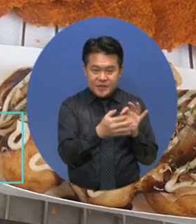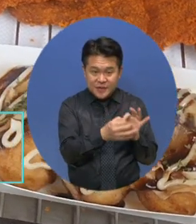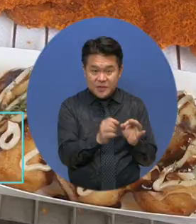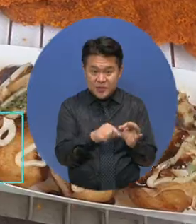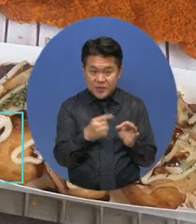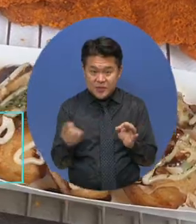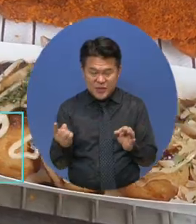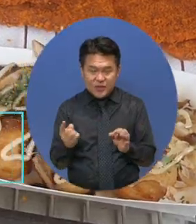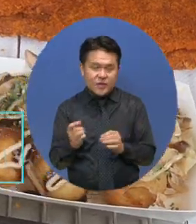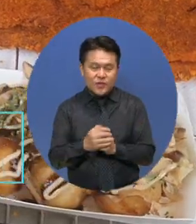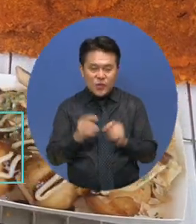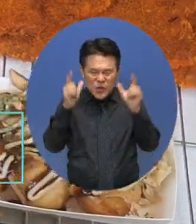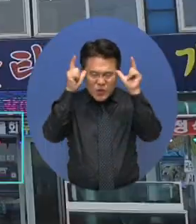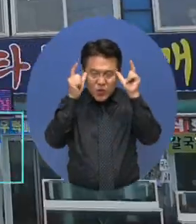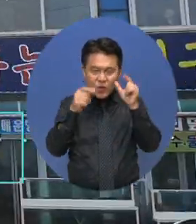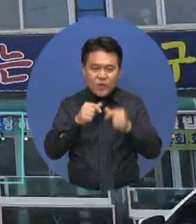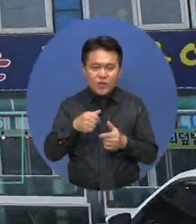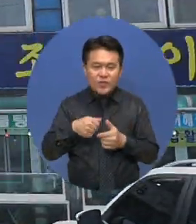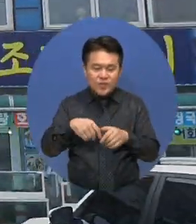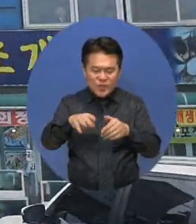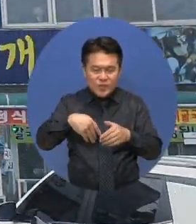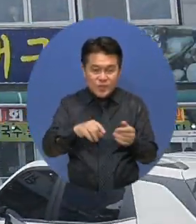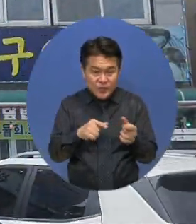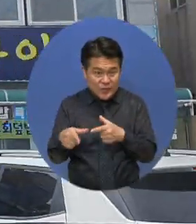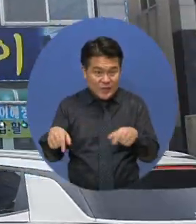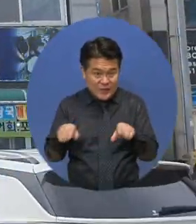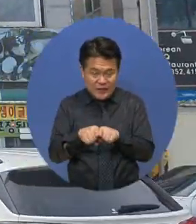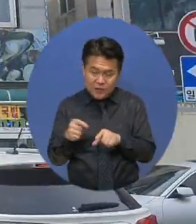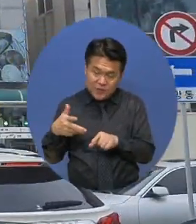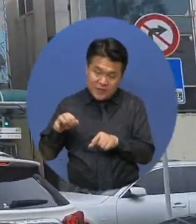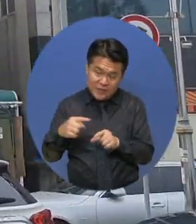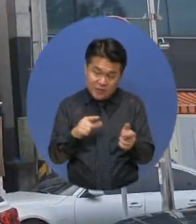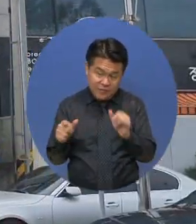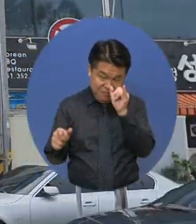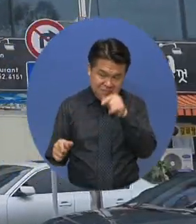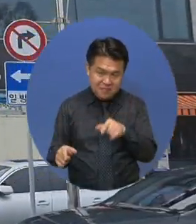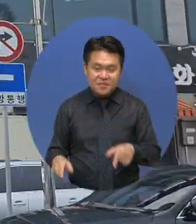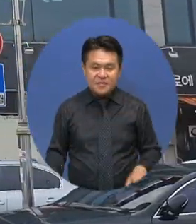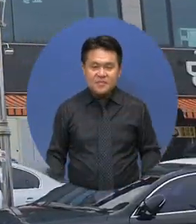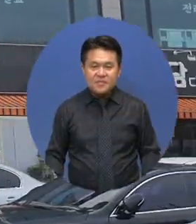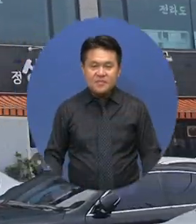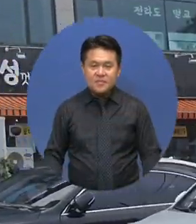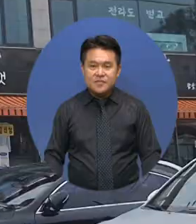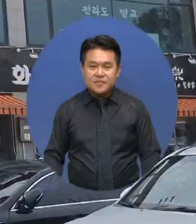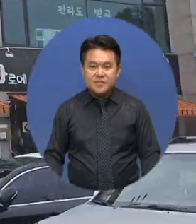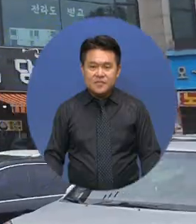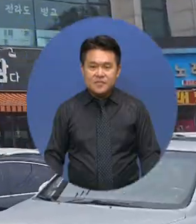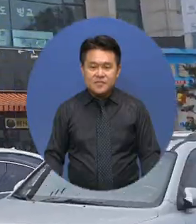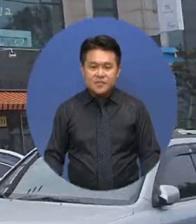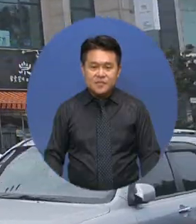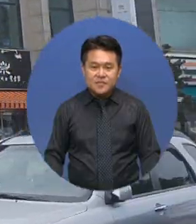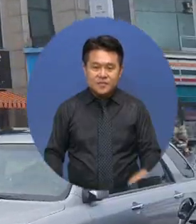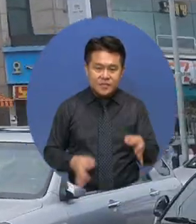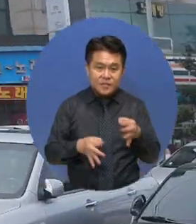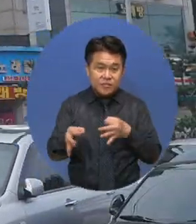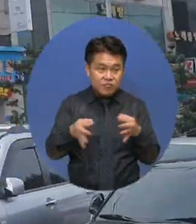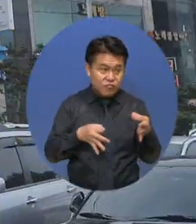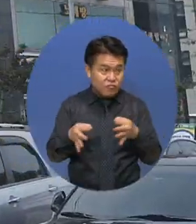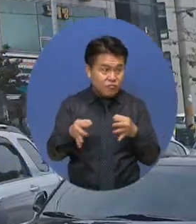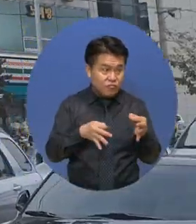게 불고기랑 갈릭 이렇게 있어요. 상권도 잘 형성이 되어